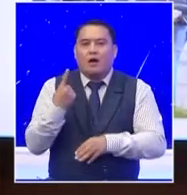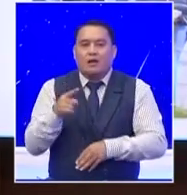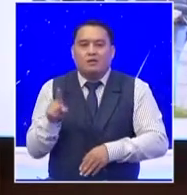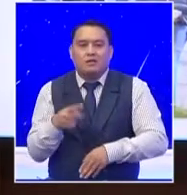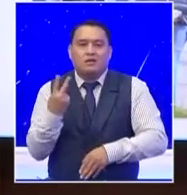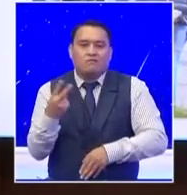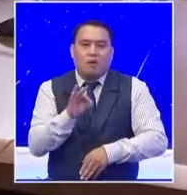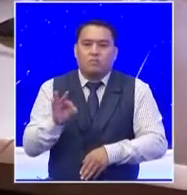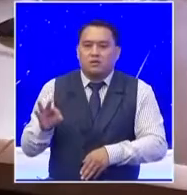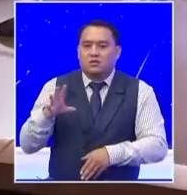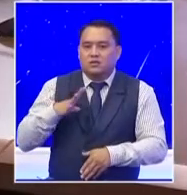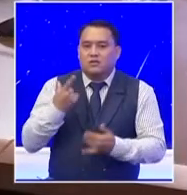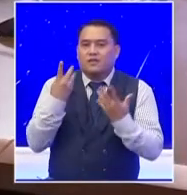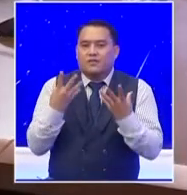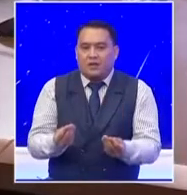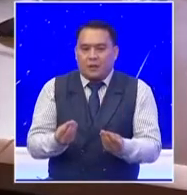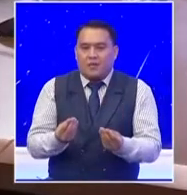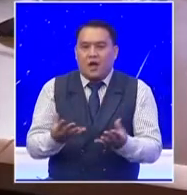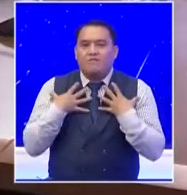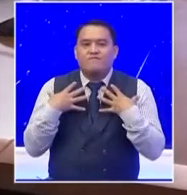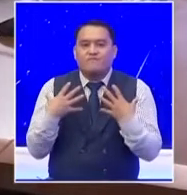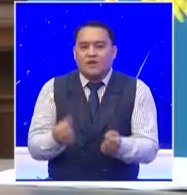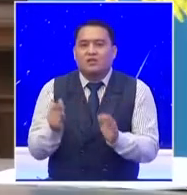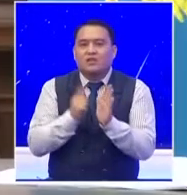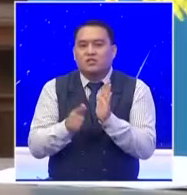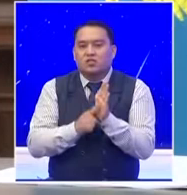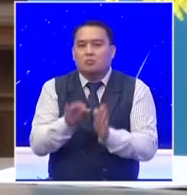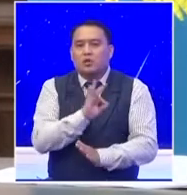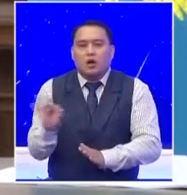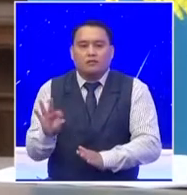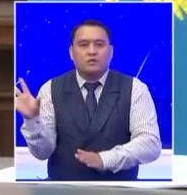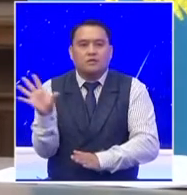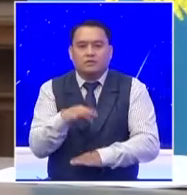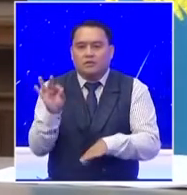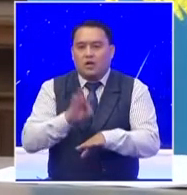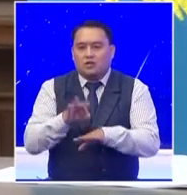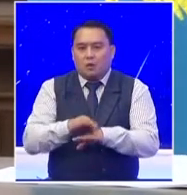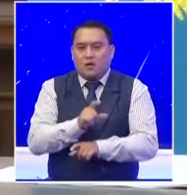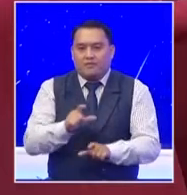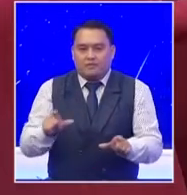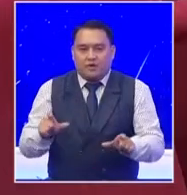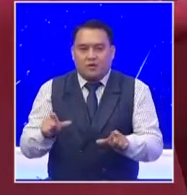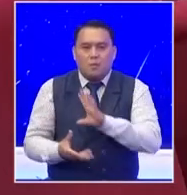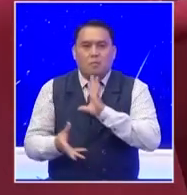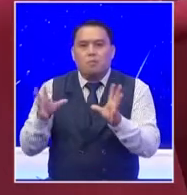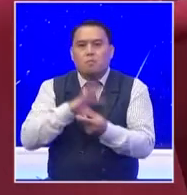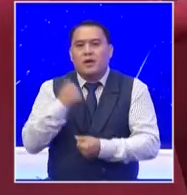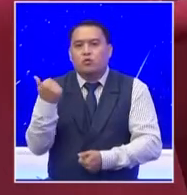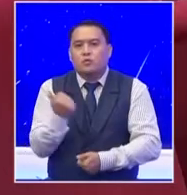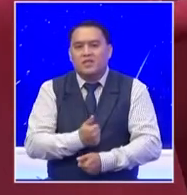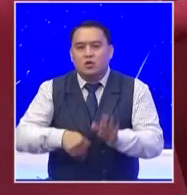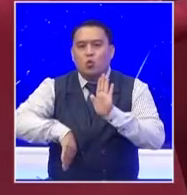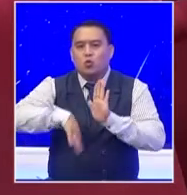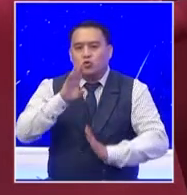превышает 1,2%. На сегодняшний день выздоровевших почти 70% от всех заразившихся. По